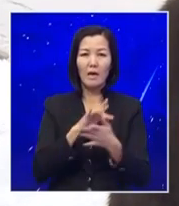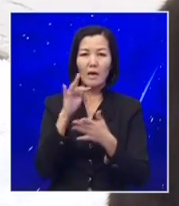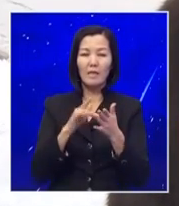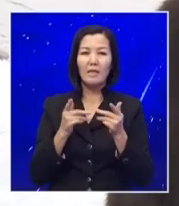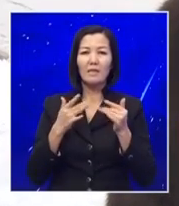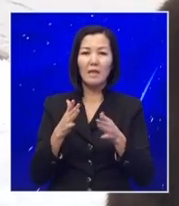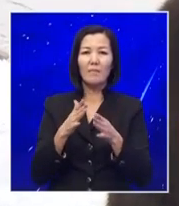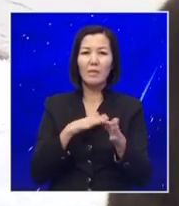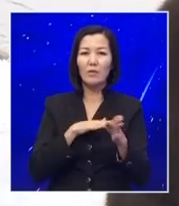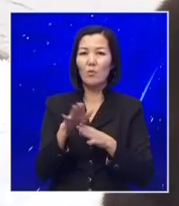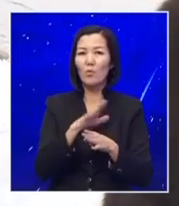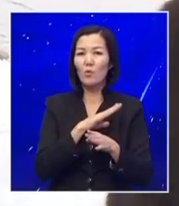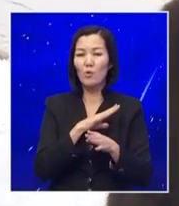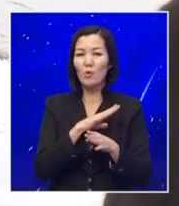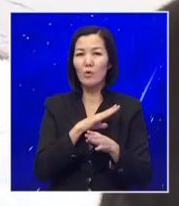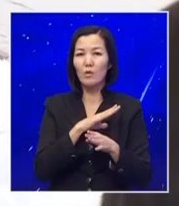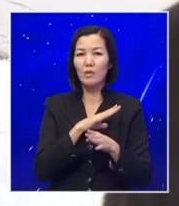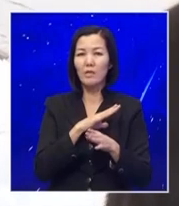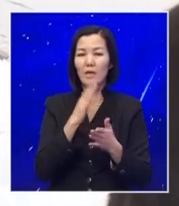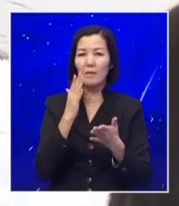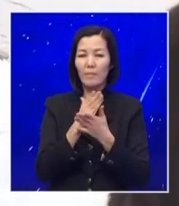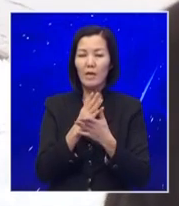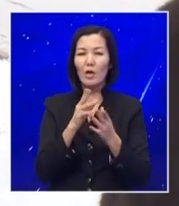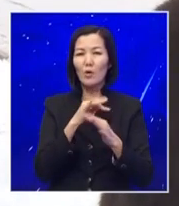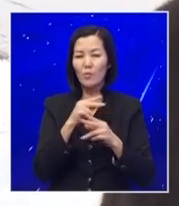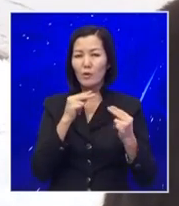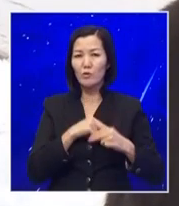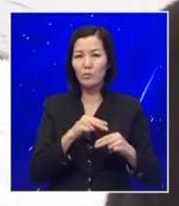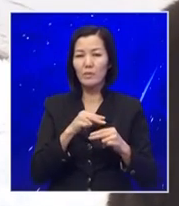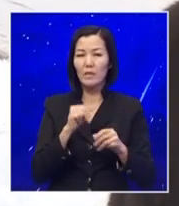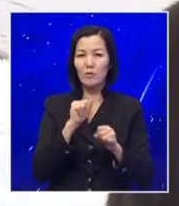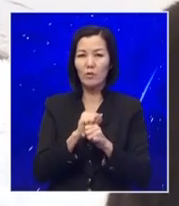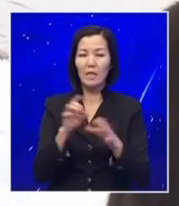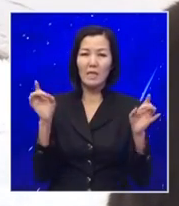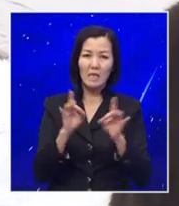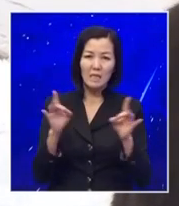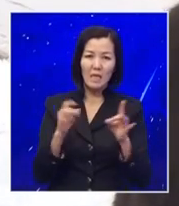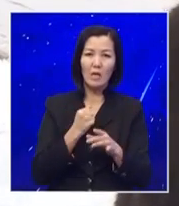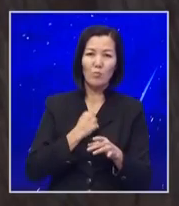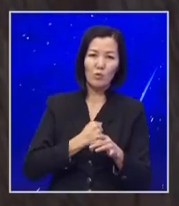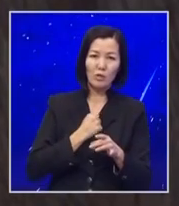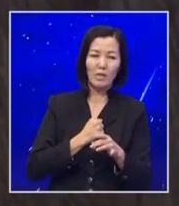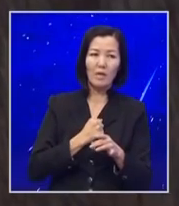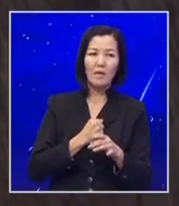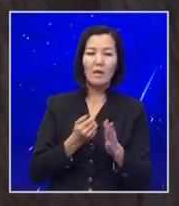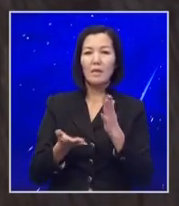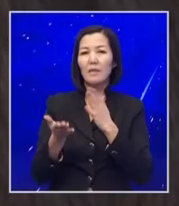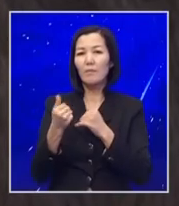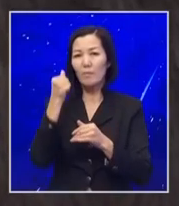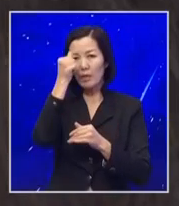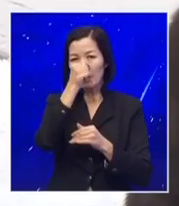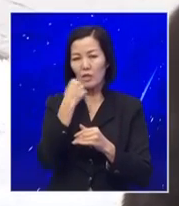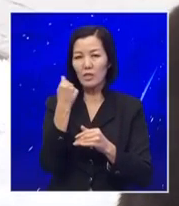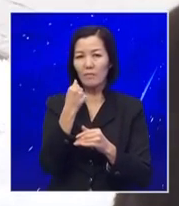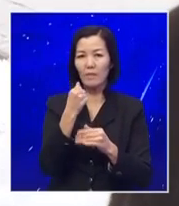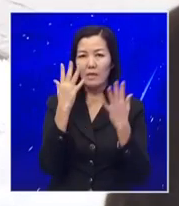отырған талаптарды сақтап отыр. Көп мекемелер жұмысын тоқтатып отыр. Ресторандар, моншалар деген сияқты. Былтырғы жылғы